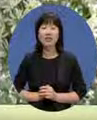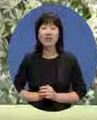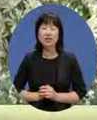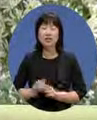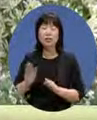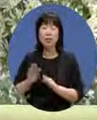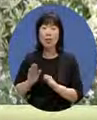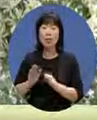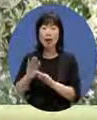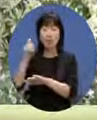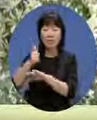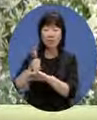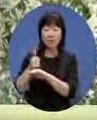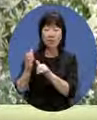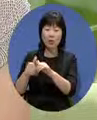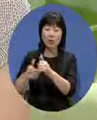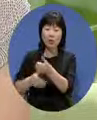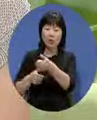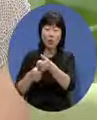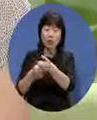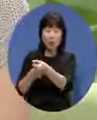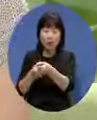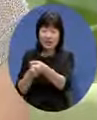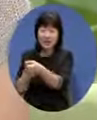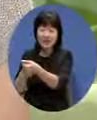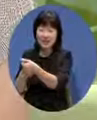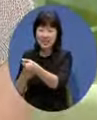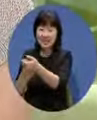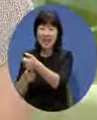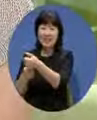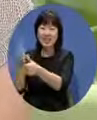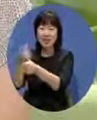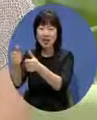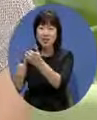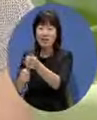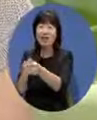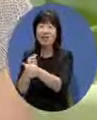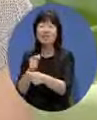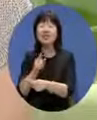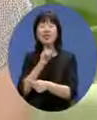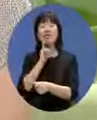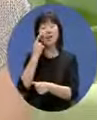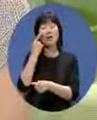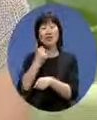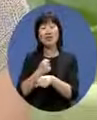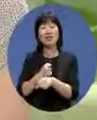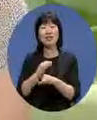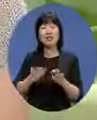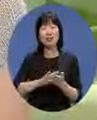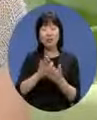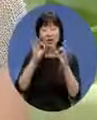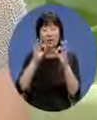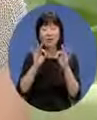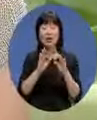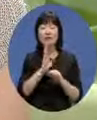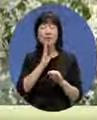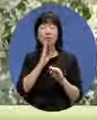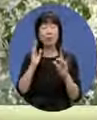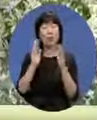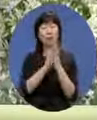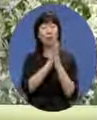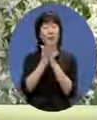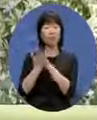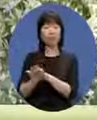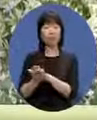잡는 거네 꼬일 잡기도 해보고 이것하고 다 해봤어요네 놀이를 하니까 아이들이 정말 좀 많이 달라지지 않았어요네 너무